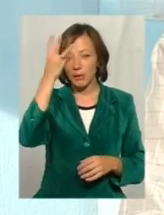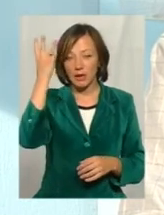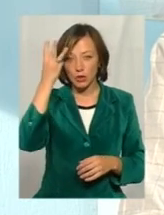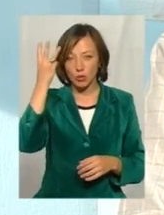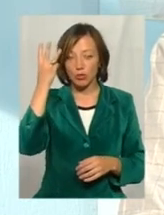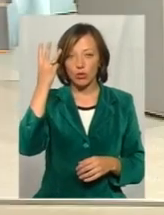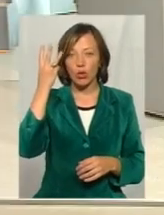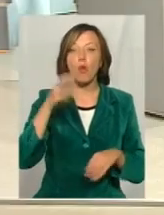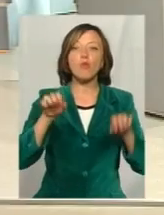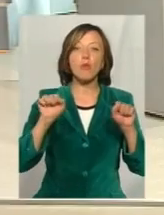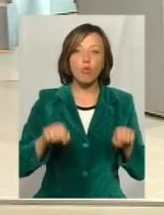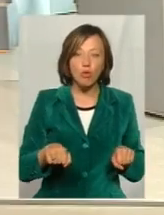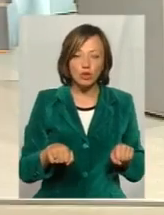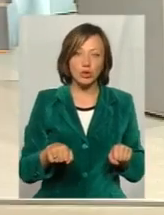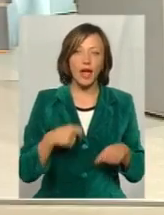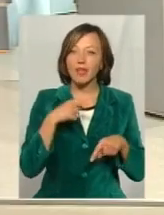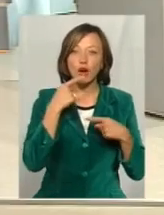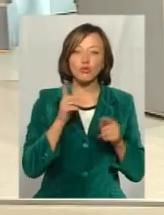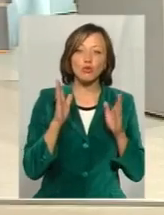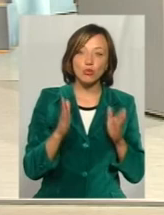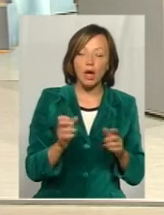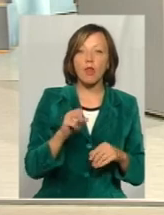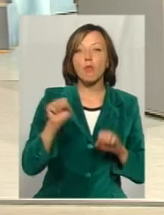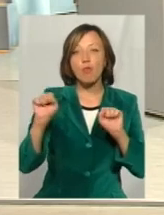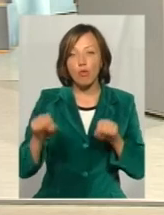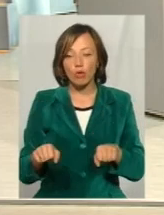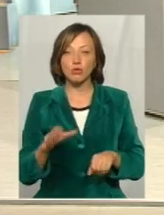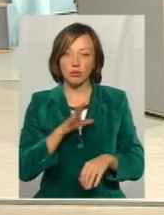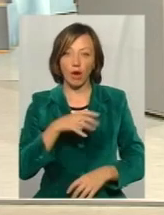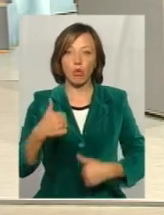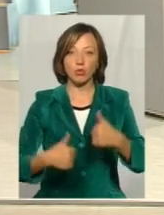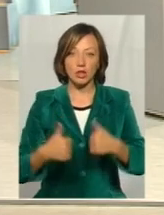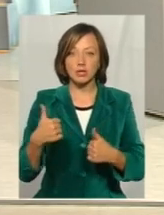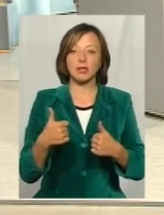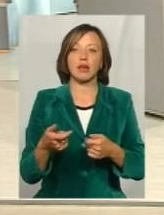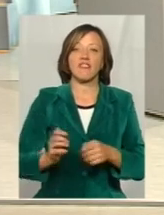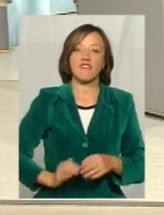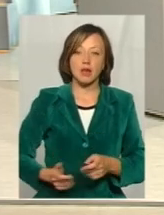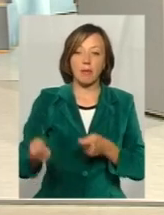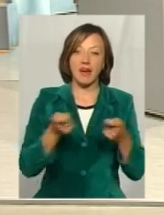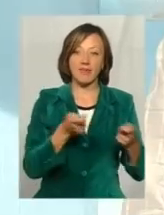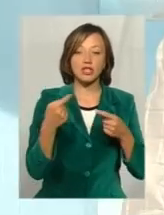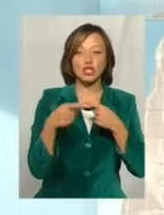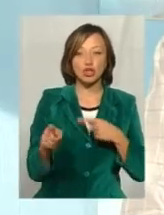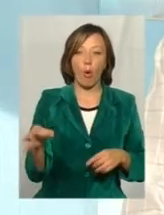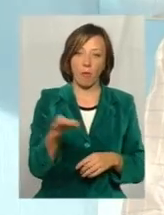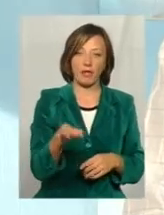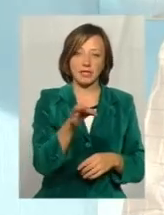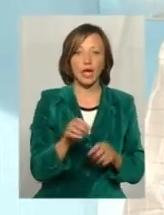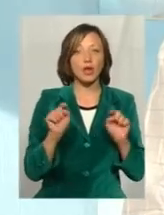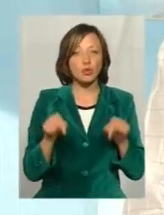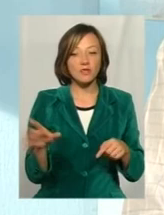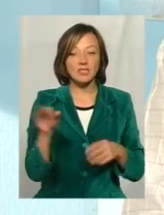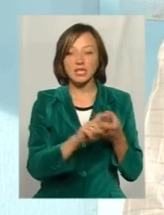Хмельницькому, можуть, я не кажу, що складуть, але можуть скласти конкуренцію перевізники з інших областей. І тут